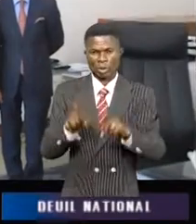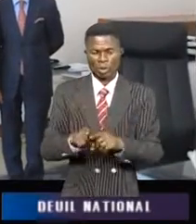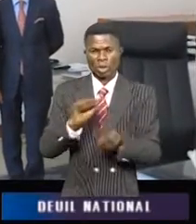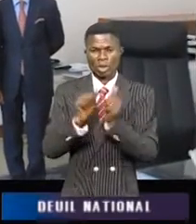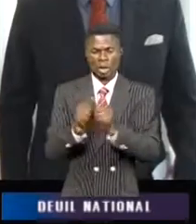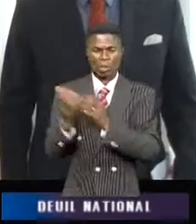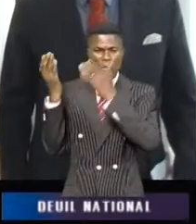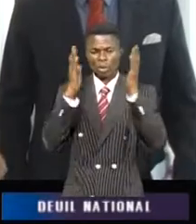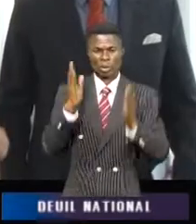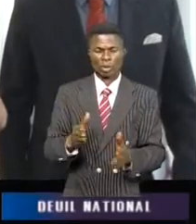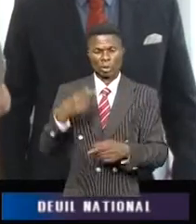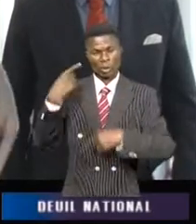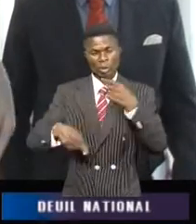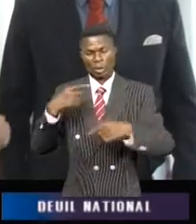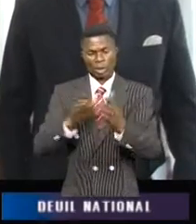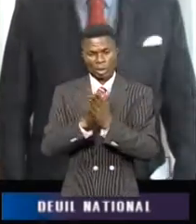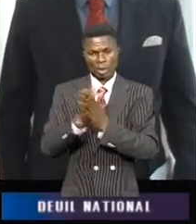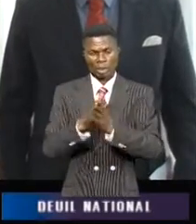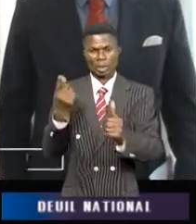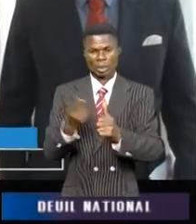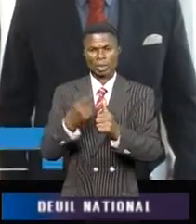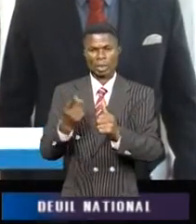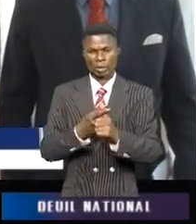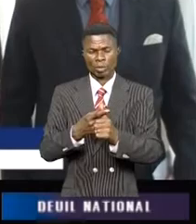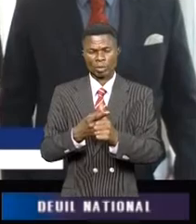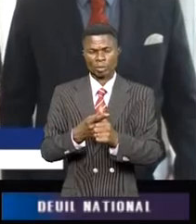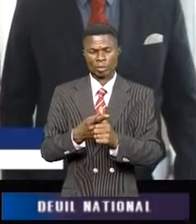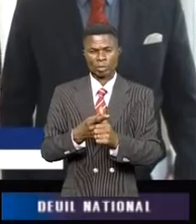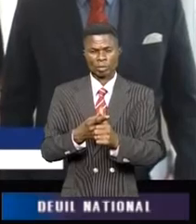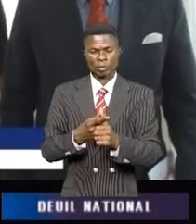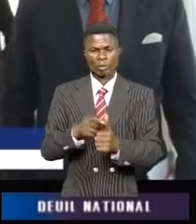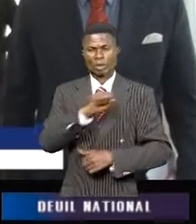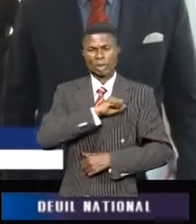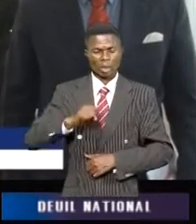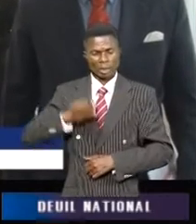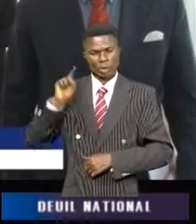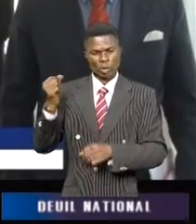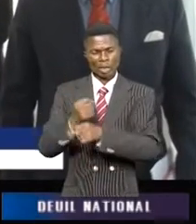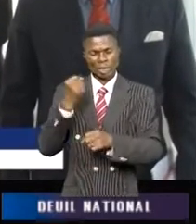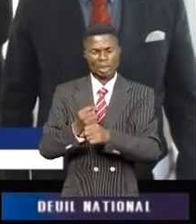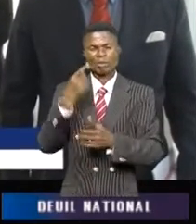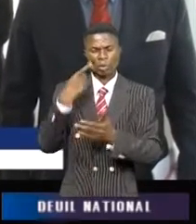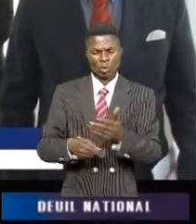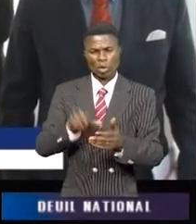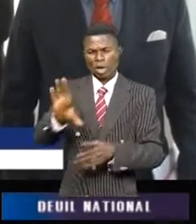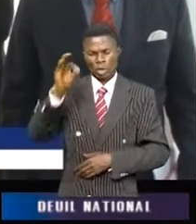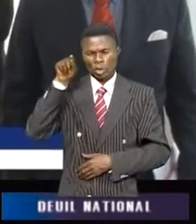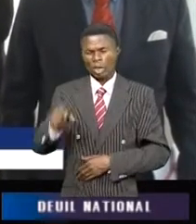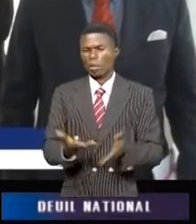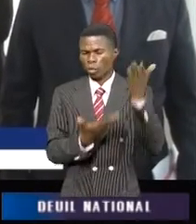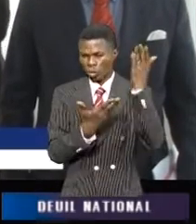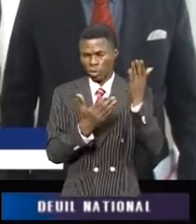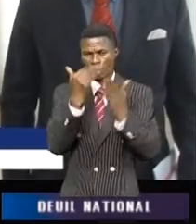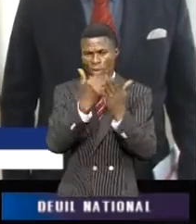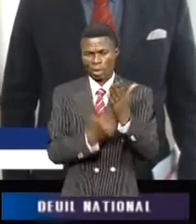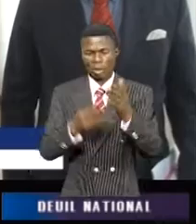des affaires. Les discussions portées sur comment le Sénat allait travailler sur les priorités qui ont été dégagées par